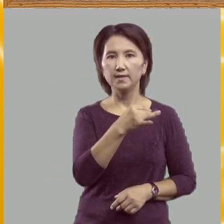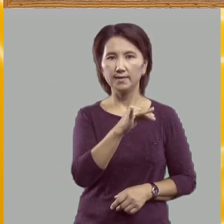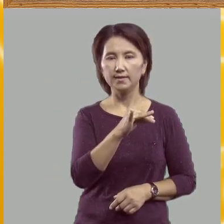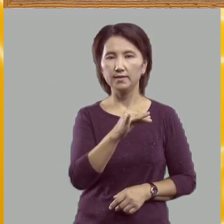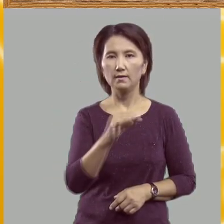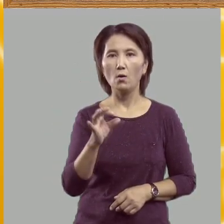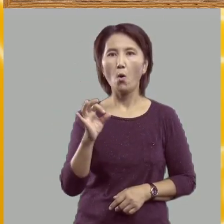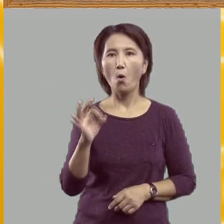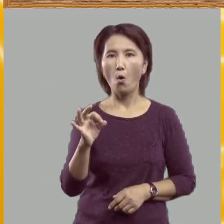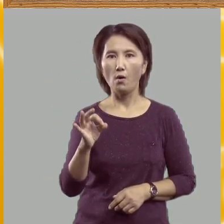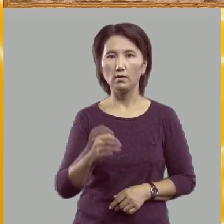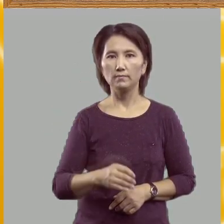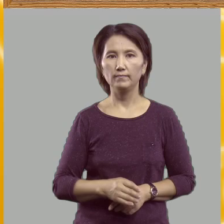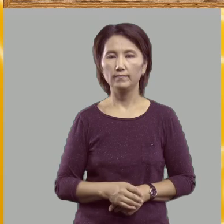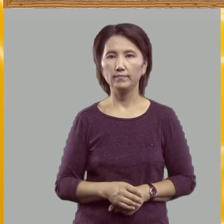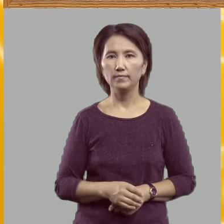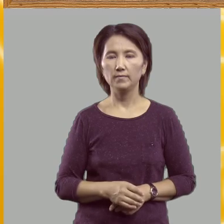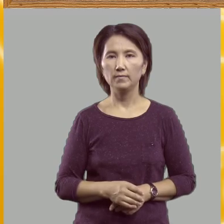О.